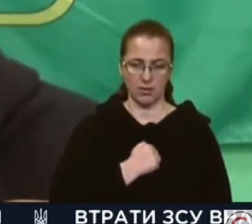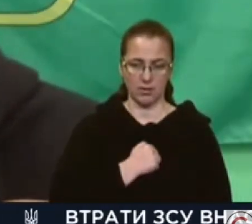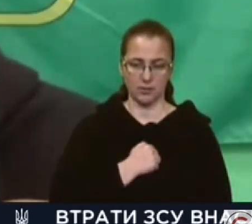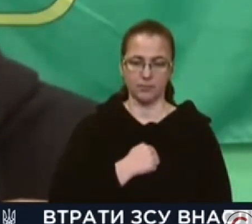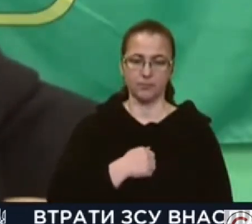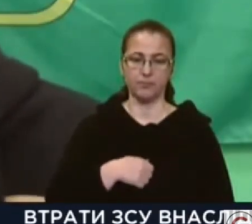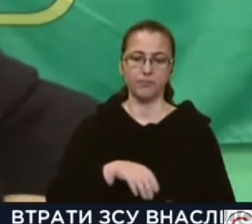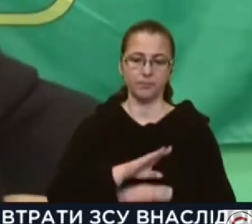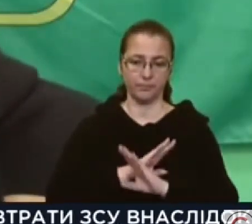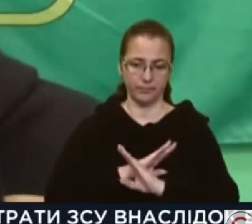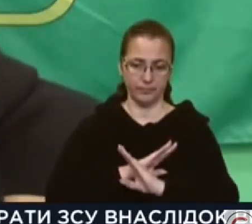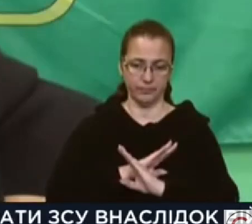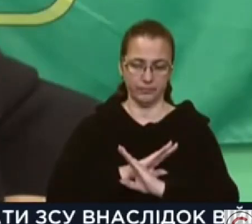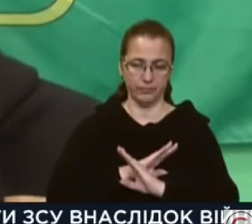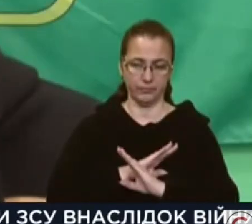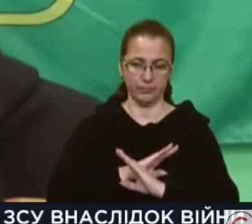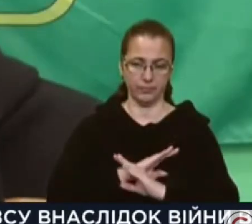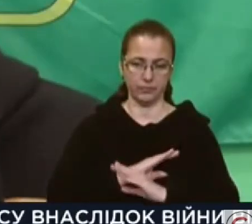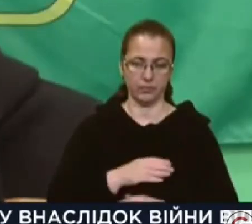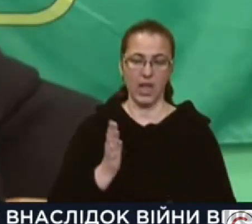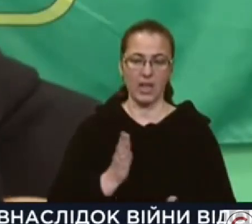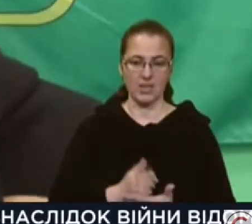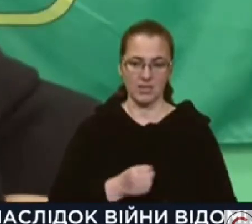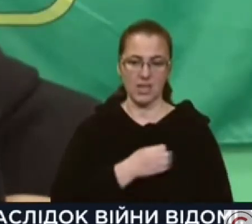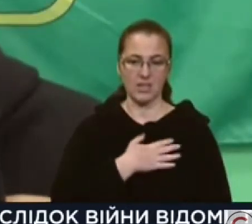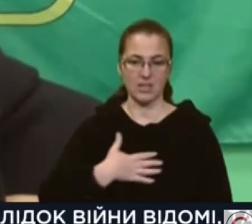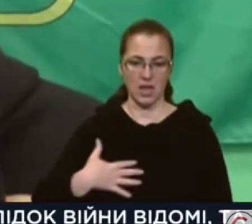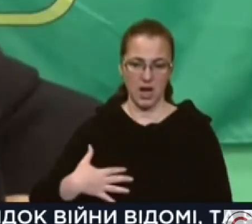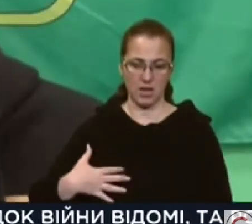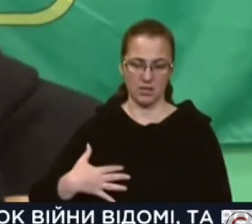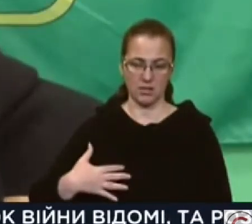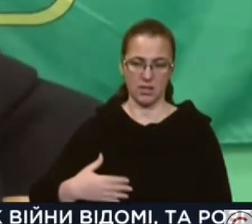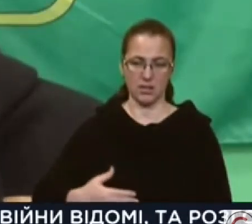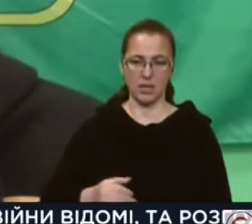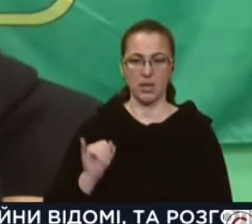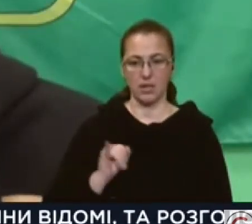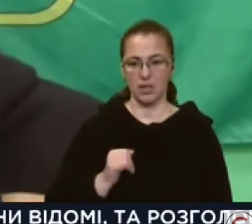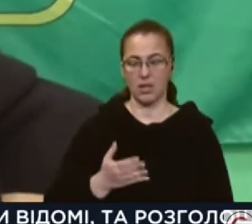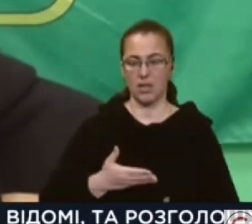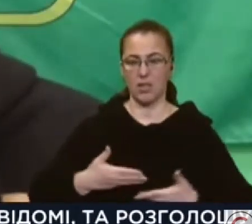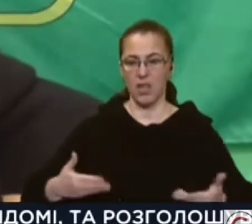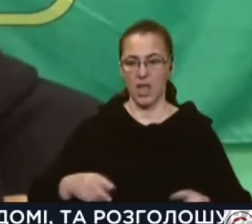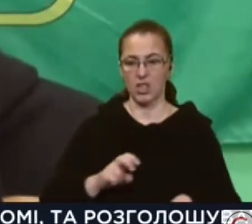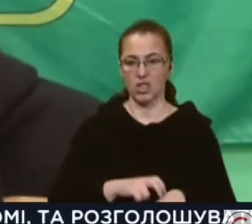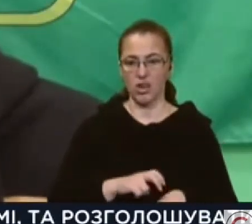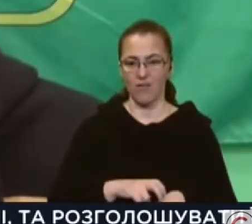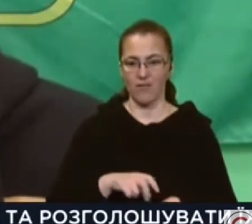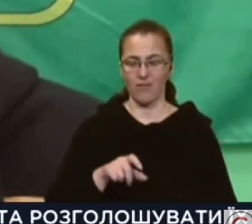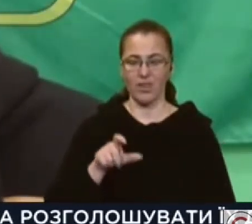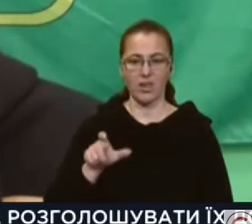нет уже среди нас. Есть раненые, и наши врачи